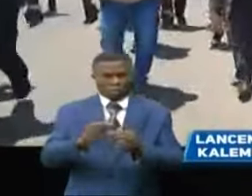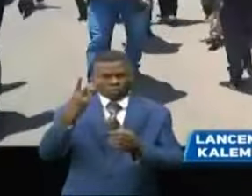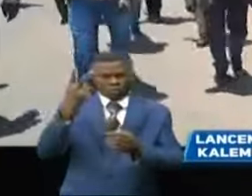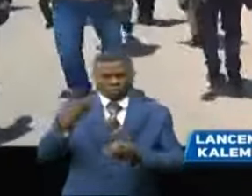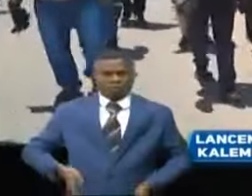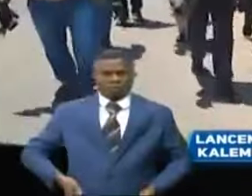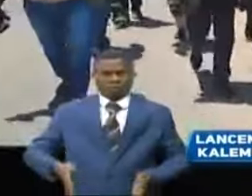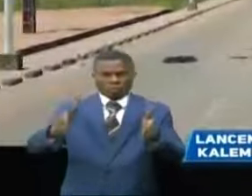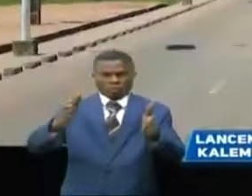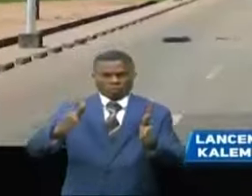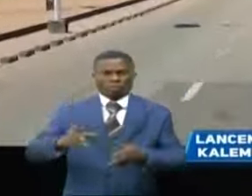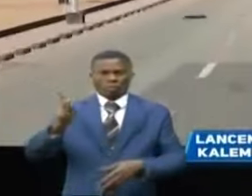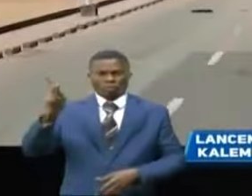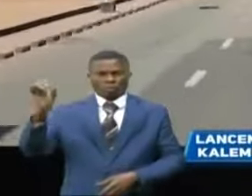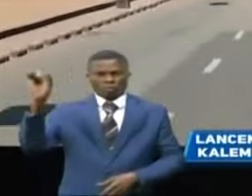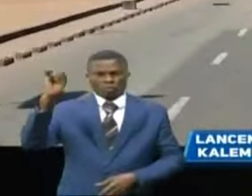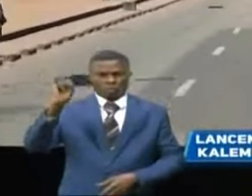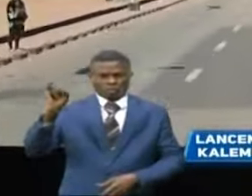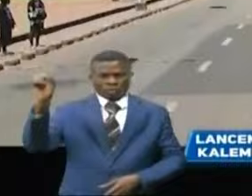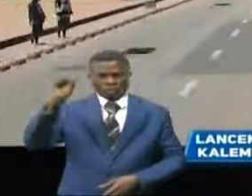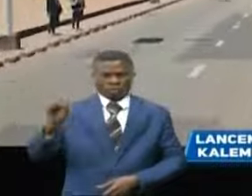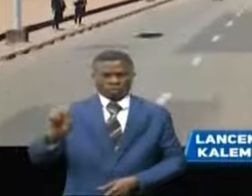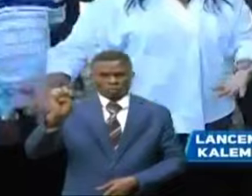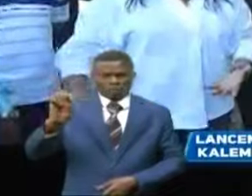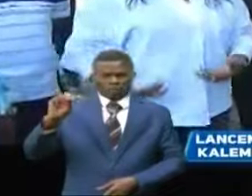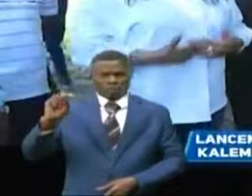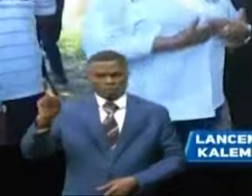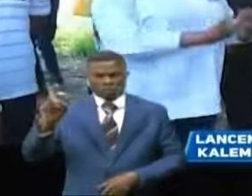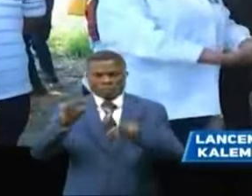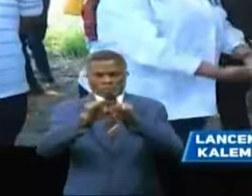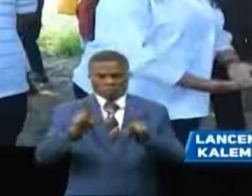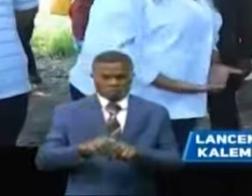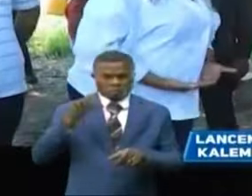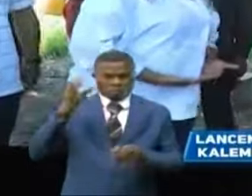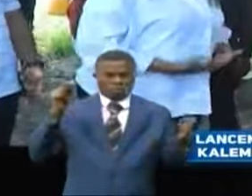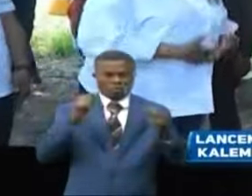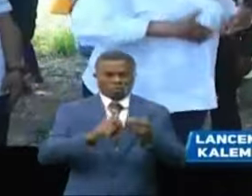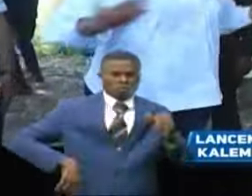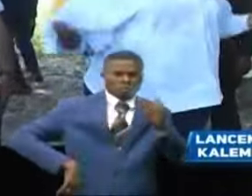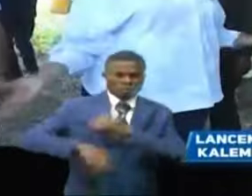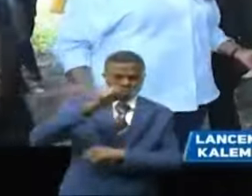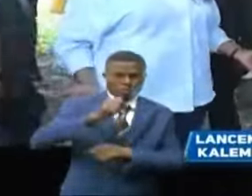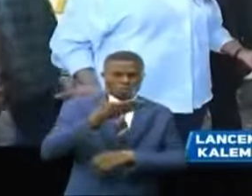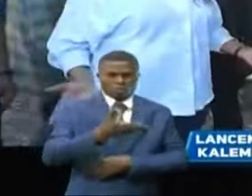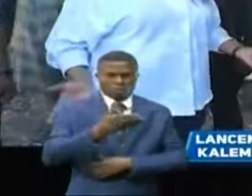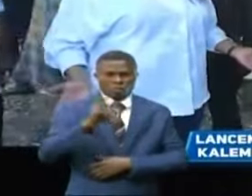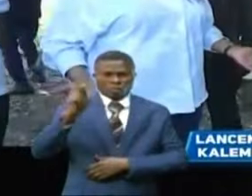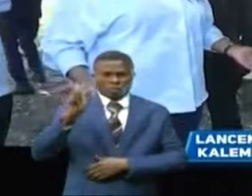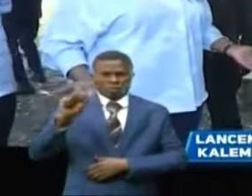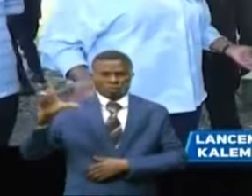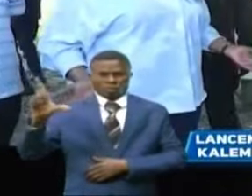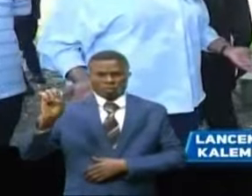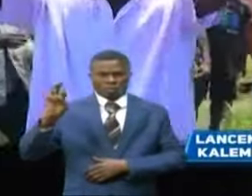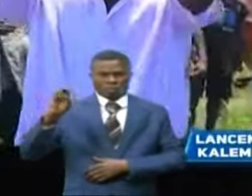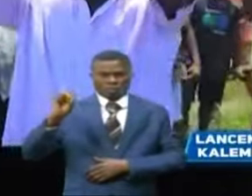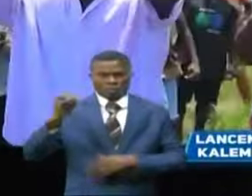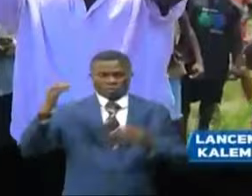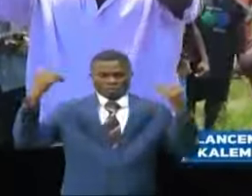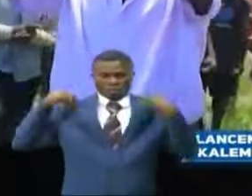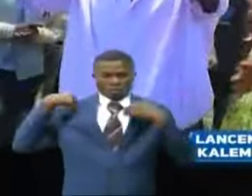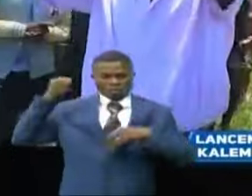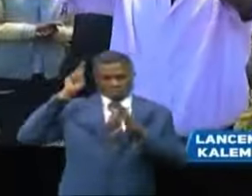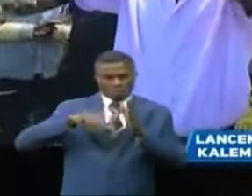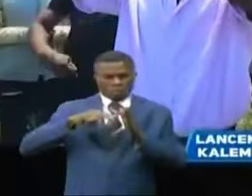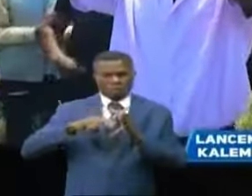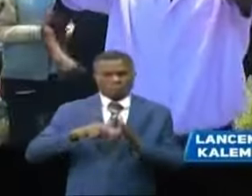boulevards allant de Kisebwe à l'aéroport de Kainda ou encore de Kisebwe au stade omnisport de Kalemie où l'autorité provinciale a prôné boulevard